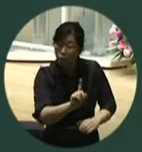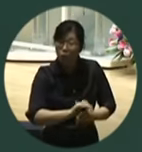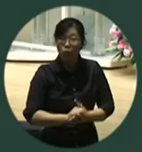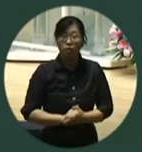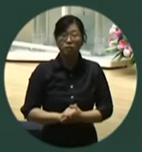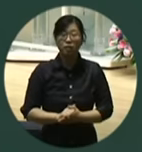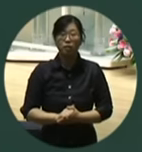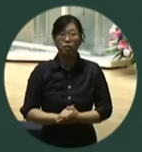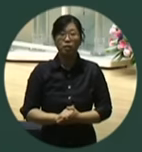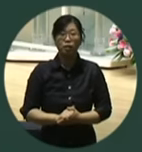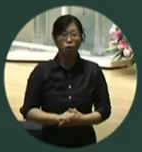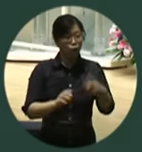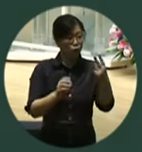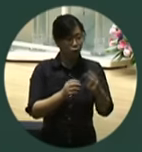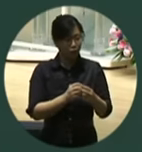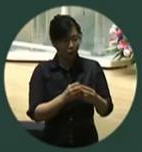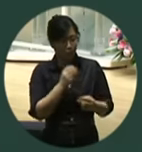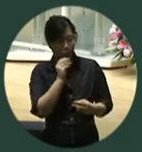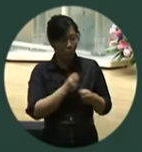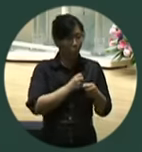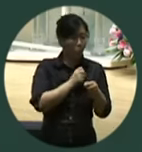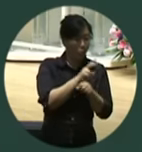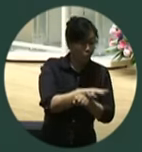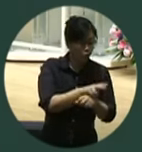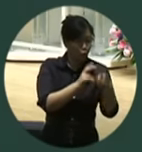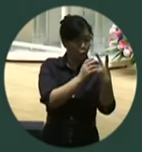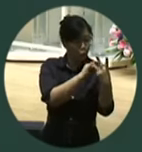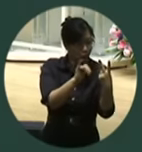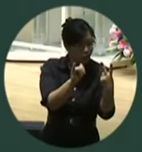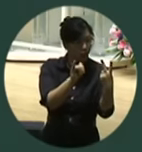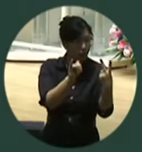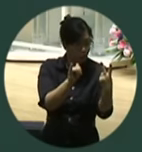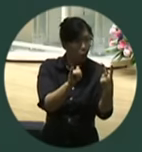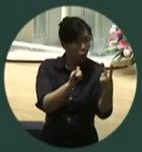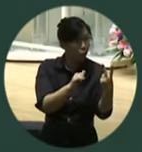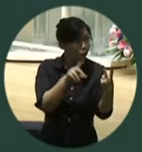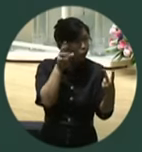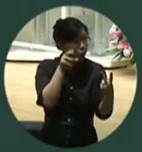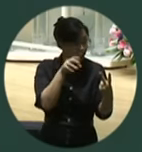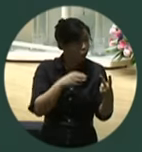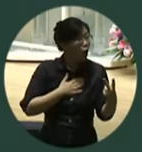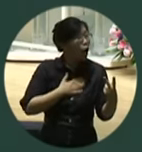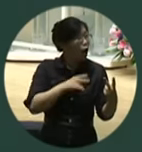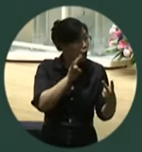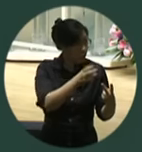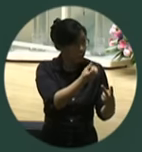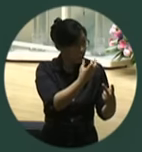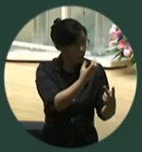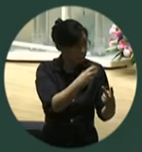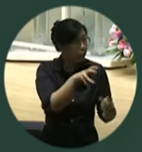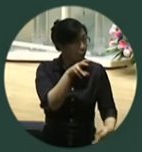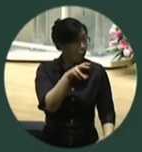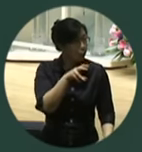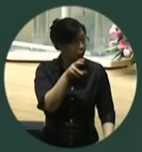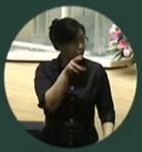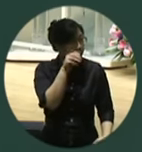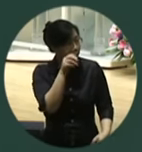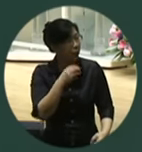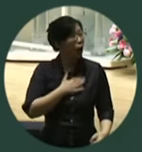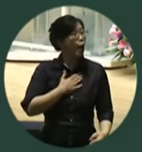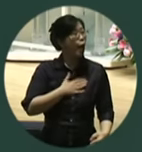사람이 돌이켜 산에서 내려와 강을 건너 눈의 아들 여호수아에게 나아가고 그들이 겪은 모든